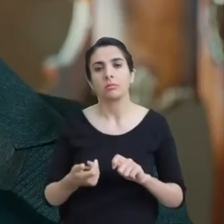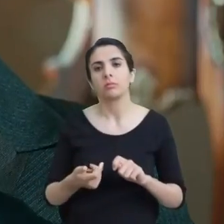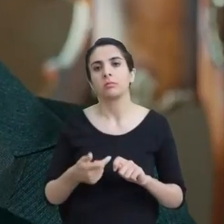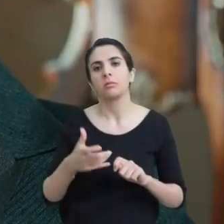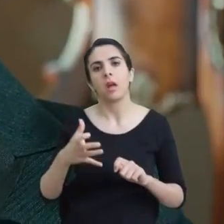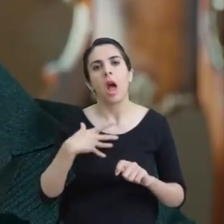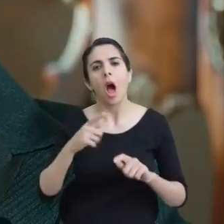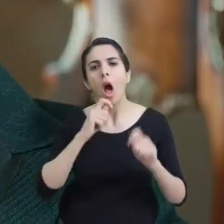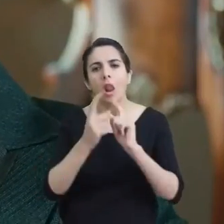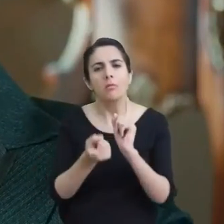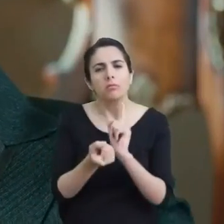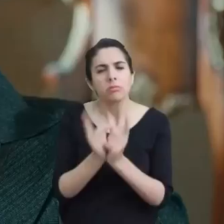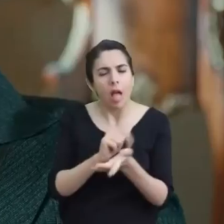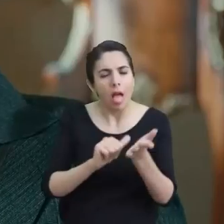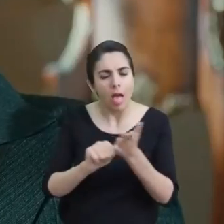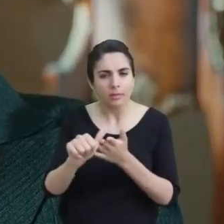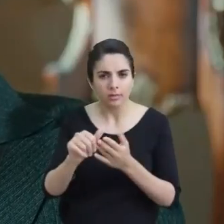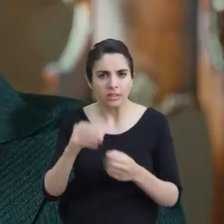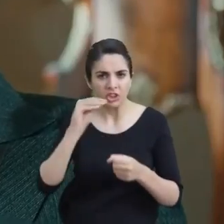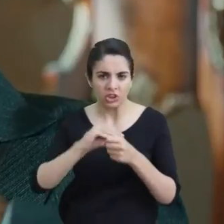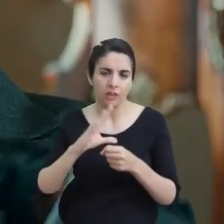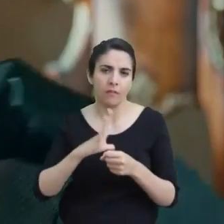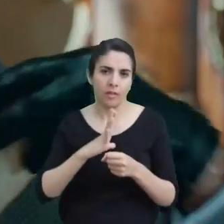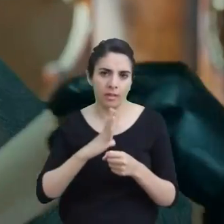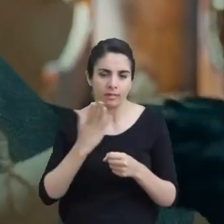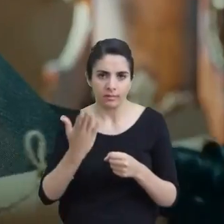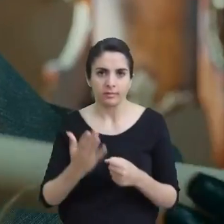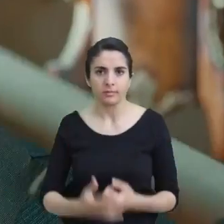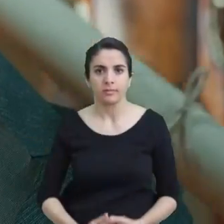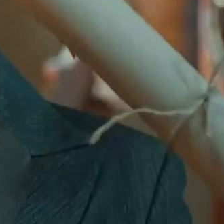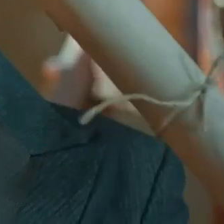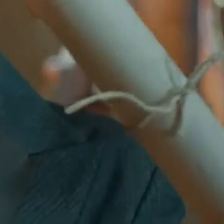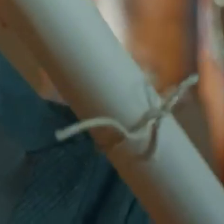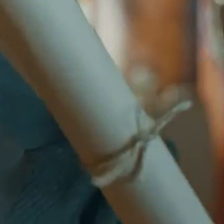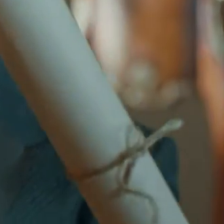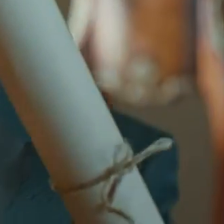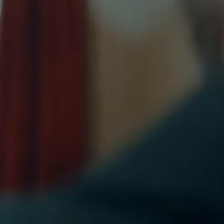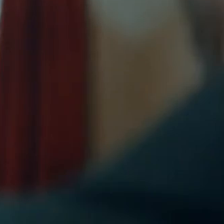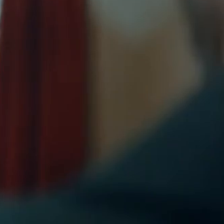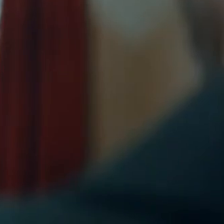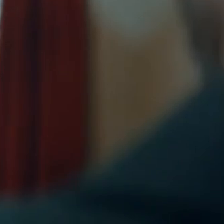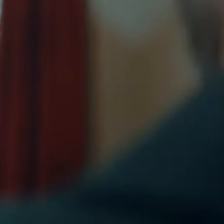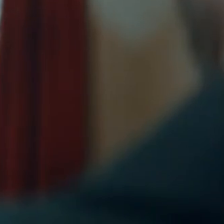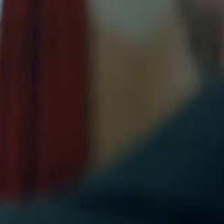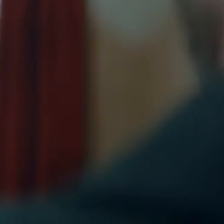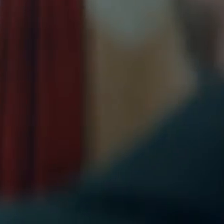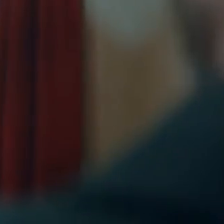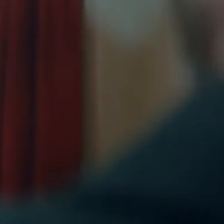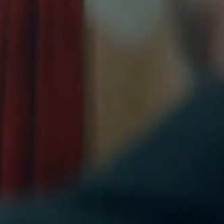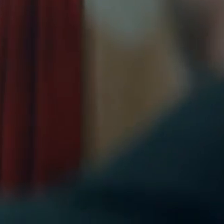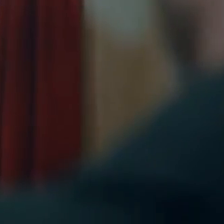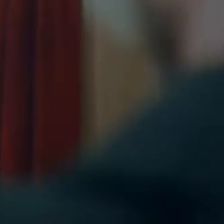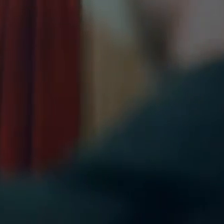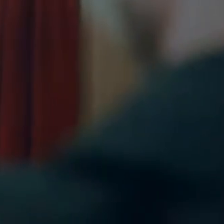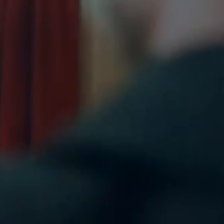donanmayla yaptığınız anlaşmalar da dahil. Ceketinin iç cebinden bir rulo kağıt çıkardı. Esat'a gösteriyor.